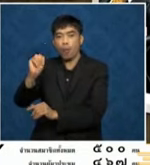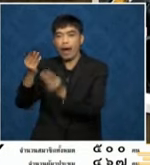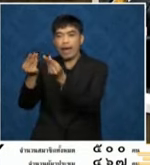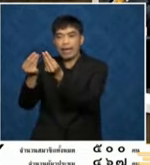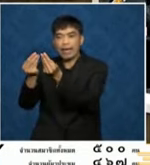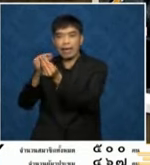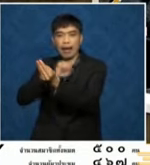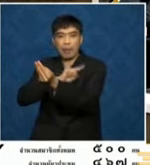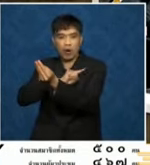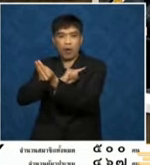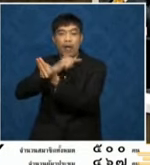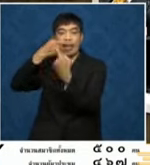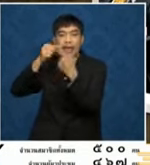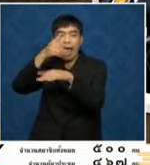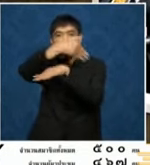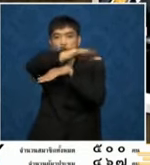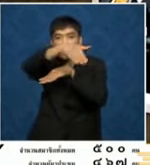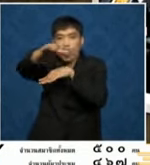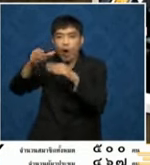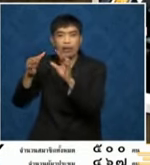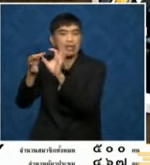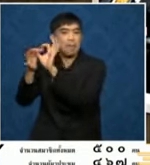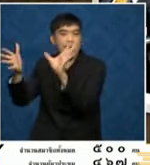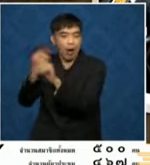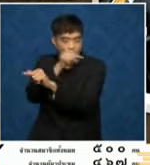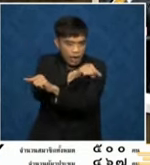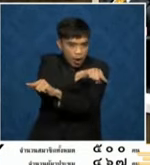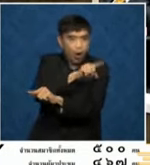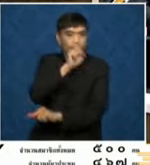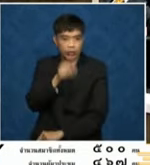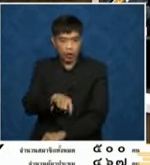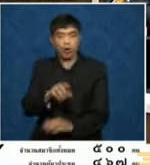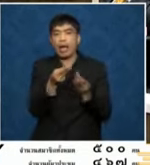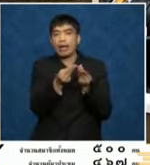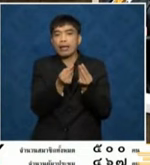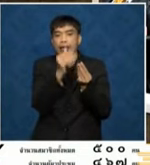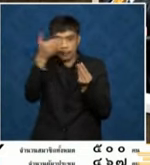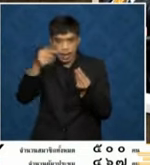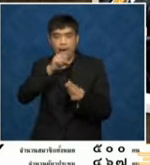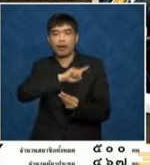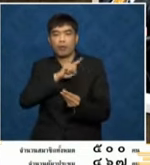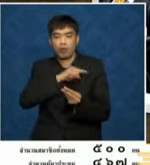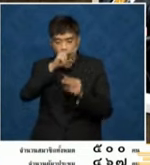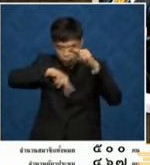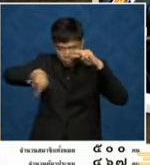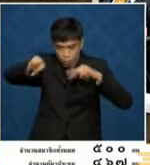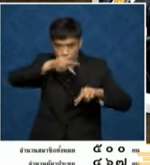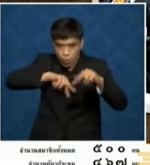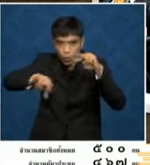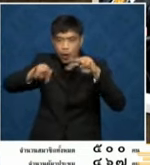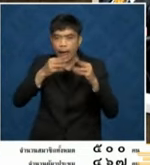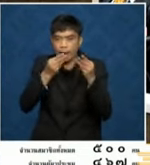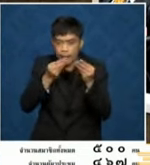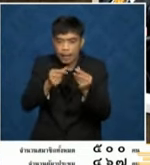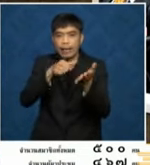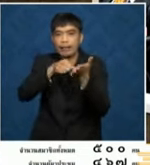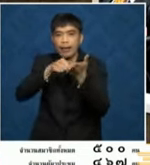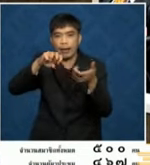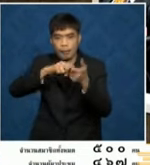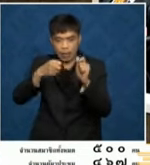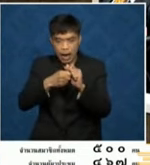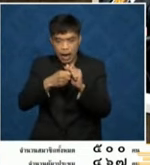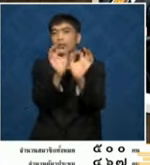ในทางนโยบายเนี่ยเข้ามารวมกันอยู่ที่กรรมการที่ดินแห่งชาติต้องแก้ปัญหาเพราะนั้นคือภารกิจหลักๆคือจะต้องทำเรื่องของตัวนโย